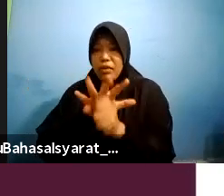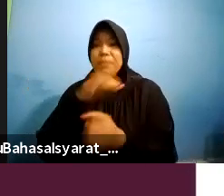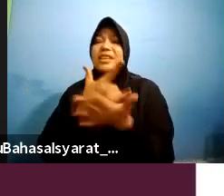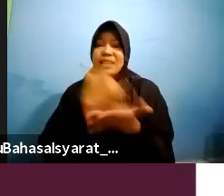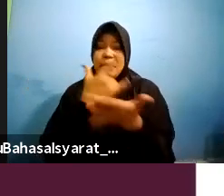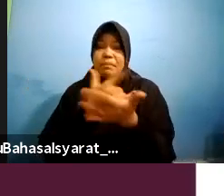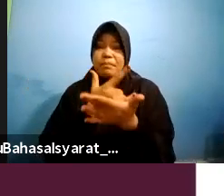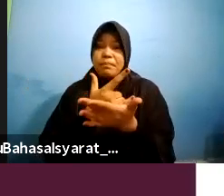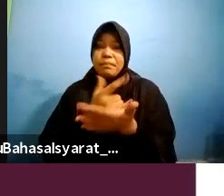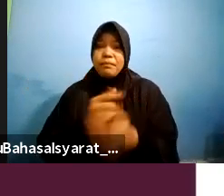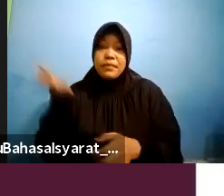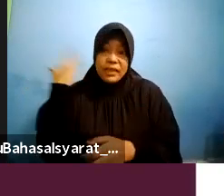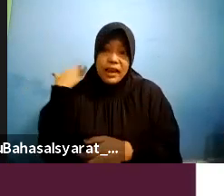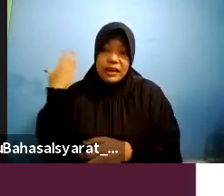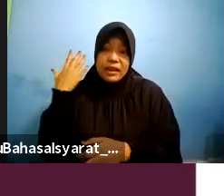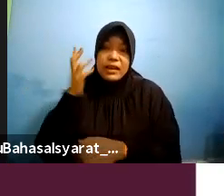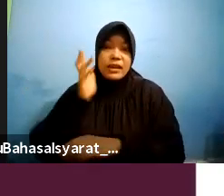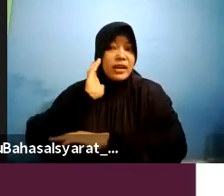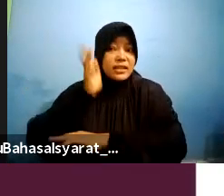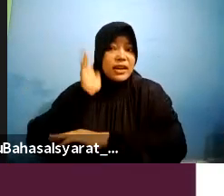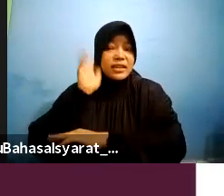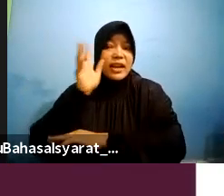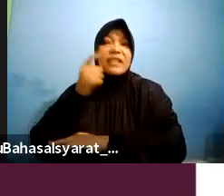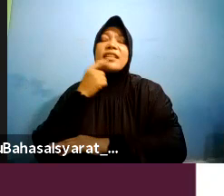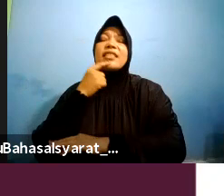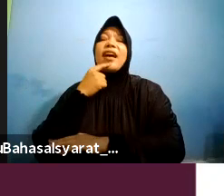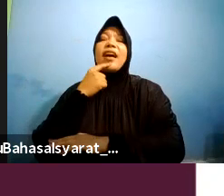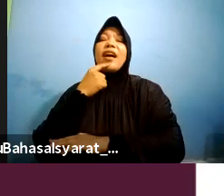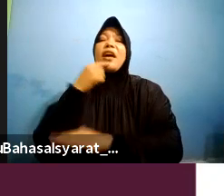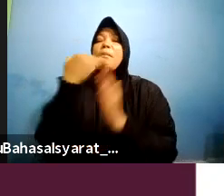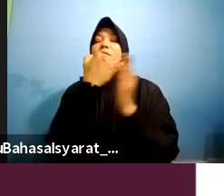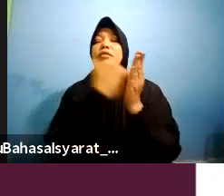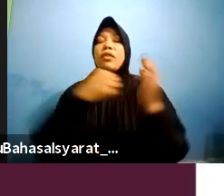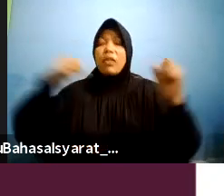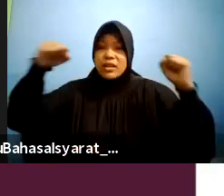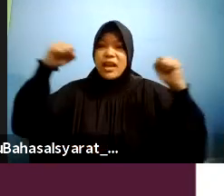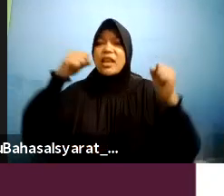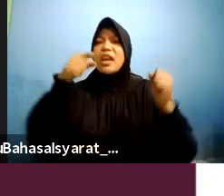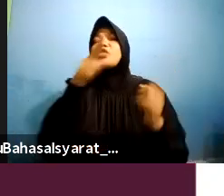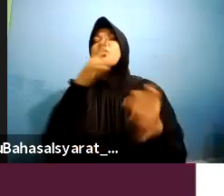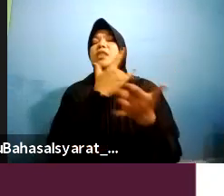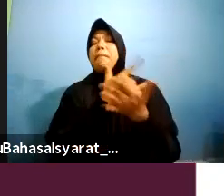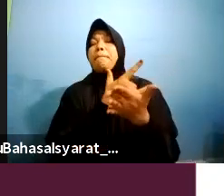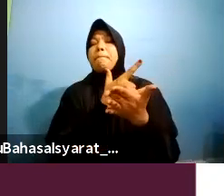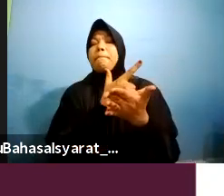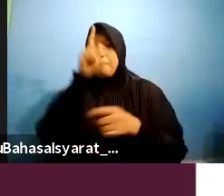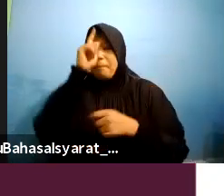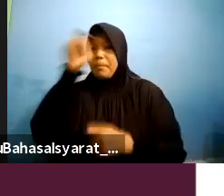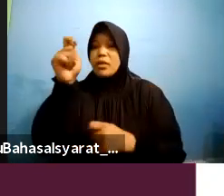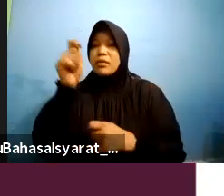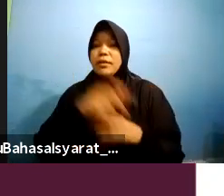sudah dijelaskan mengenai protokol kesehatan yang baiknya seperti apa, itu harus tetap dijalankan.